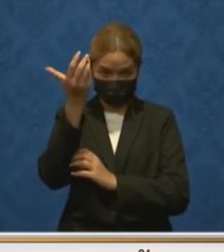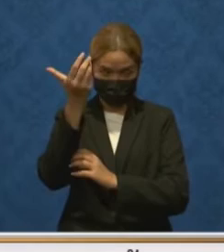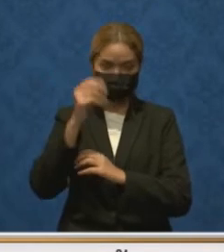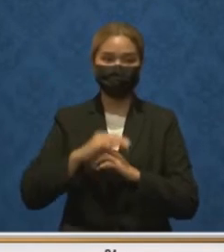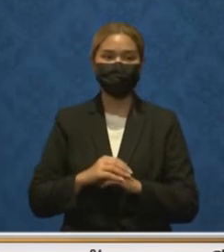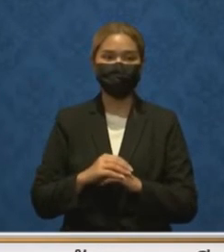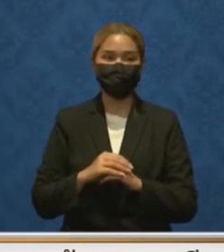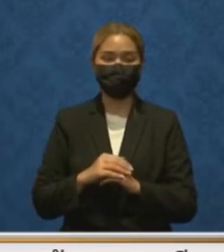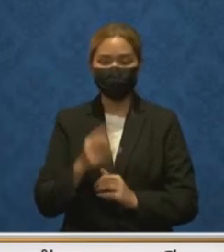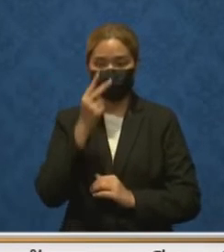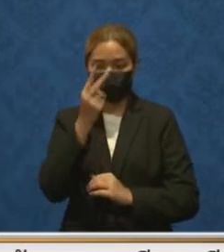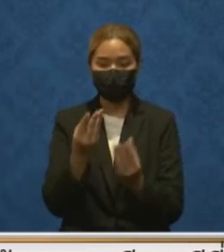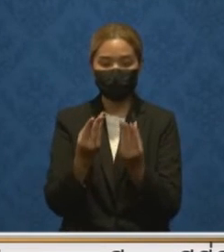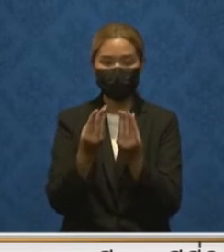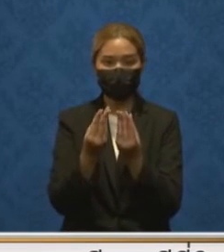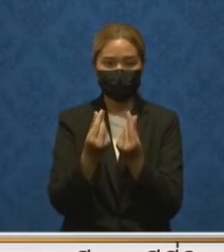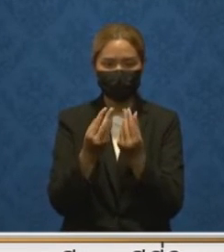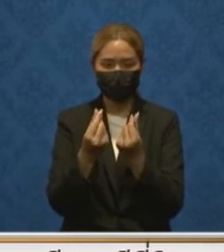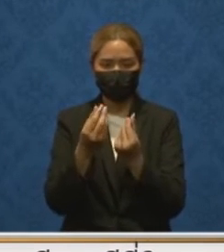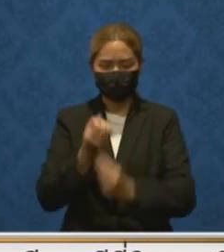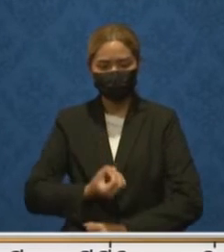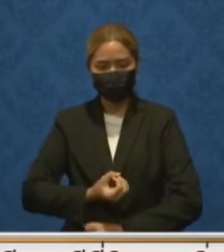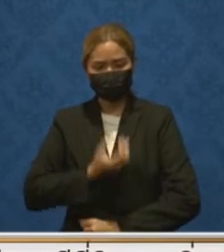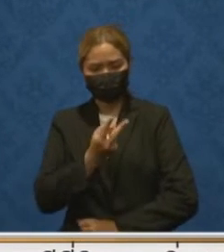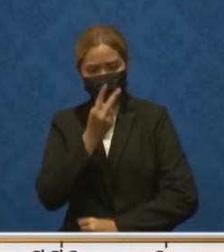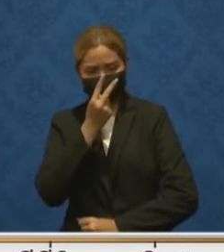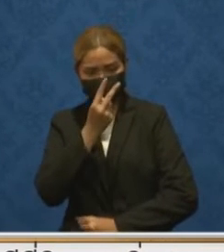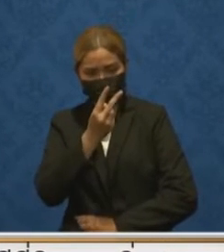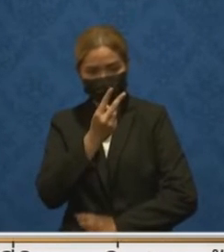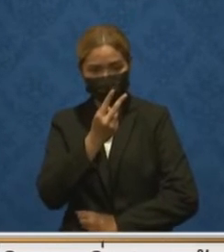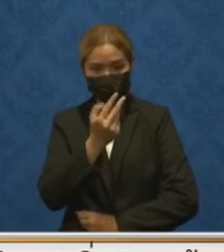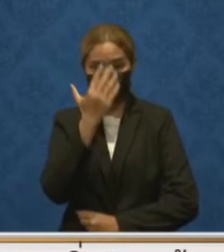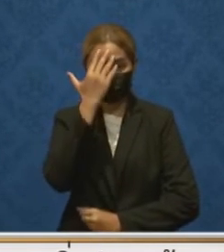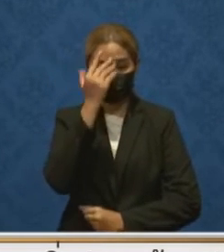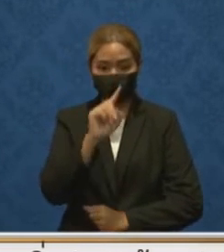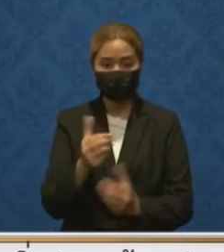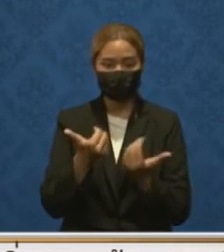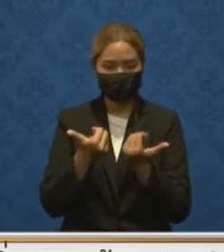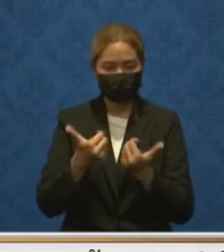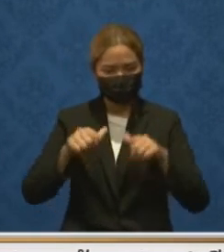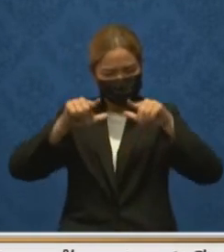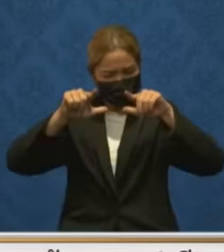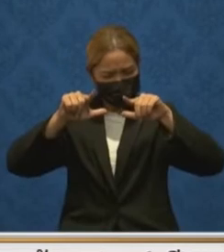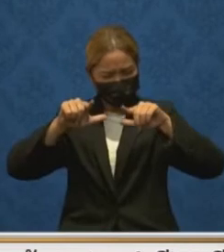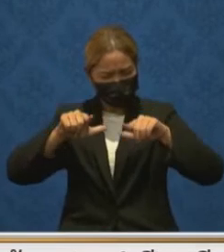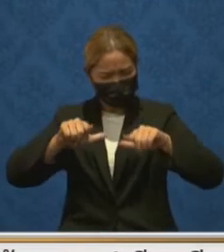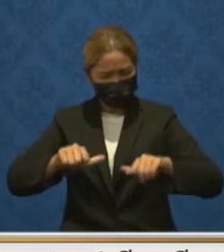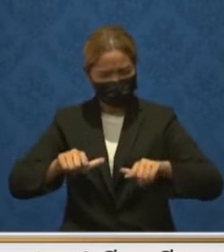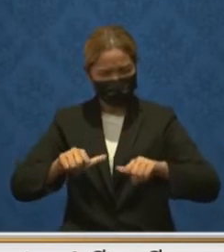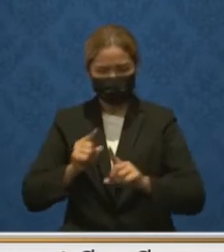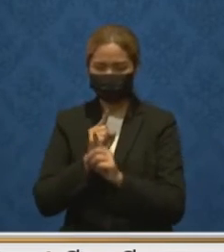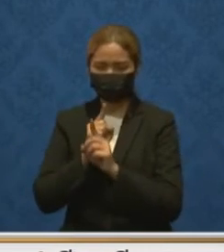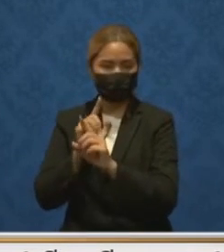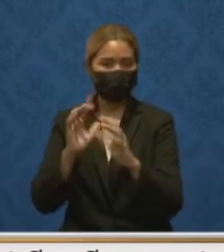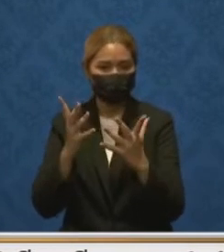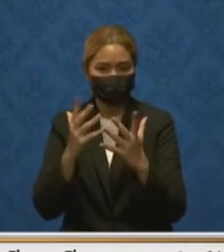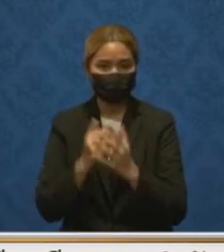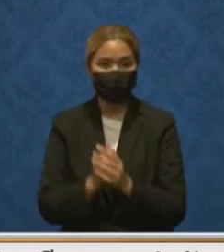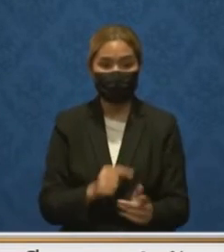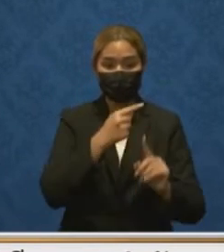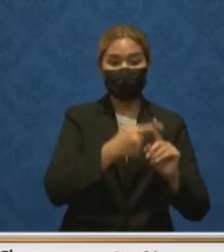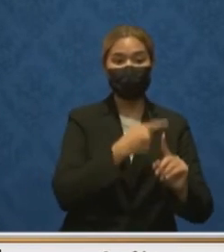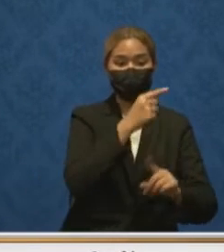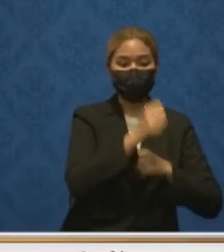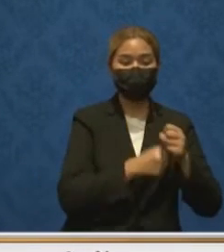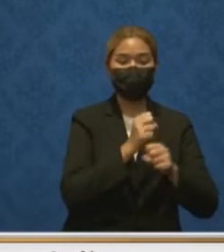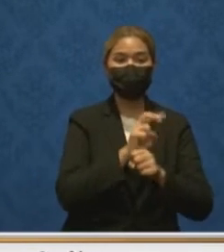ผมกไปดูตัวเลขน่าตกใจครับเพราะเราพยายามกดราคามันลงมาไม่เป็ไปตามตนทุนเดือนมกระร